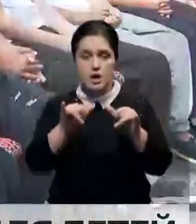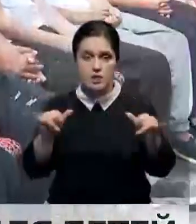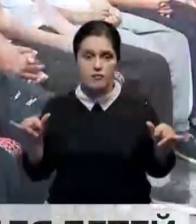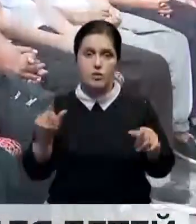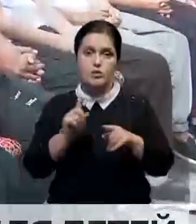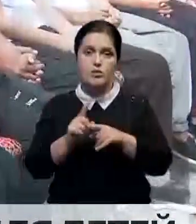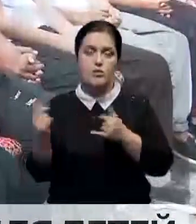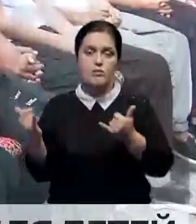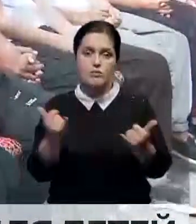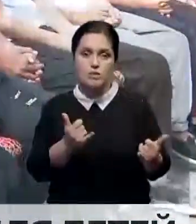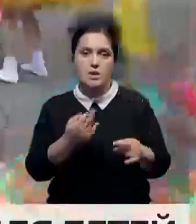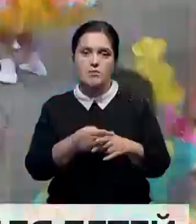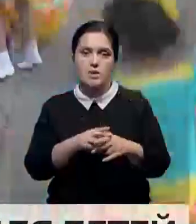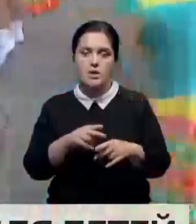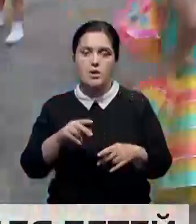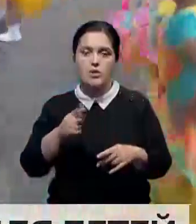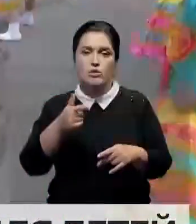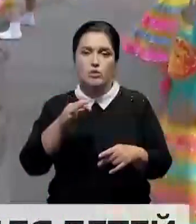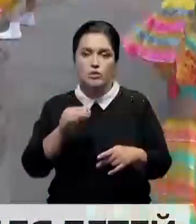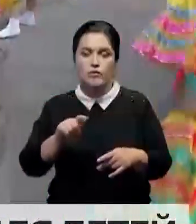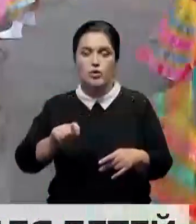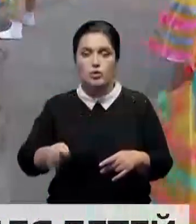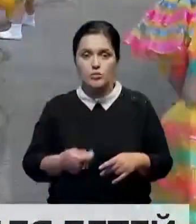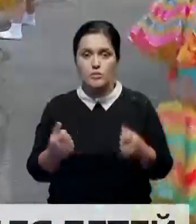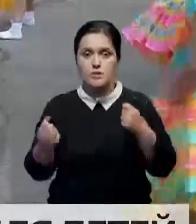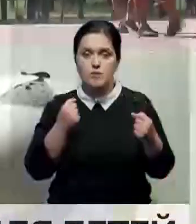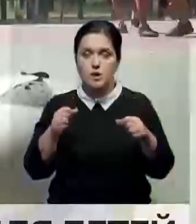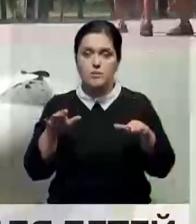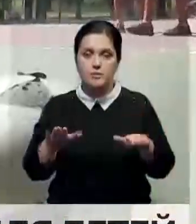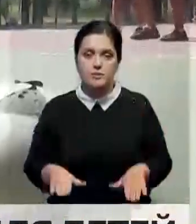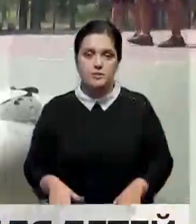доступны коворкинг-центр и гольф-клуб, а также несколько спортивных